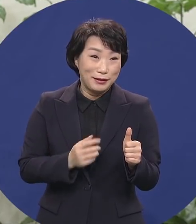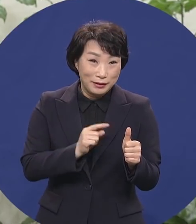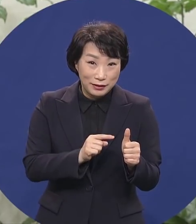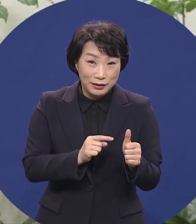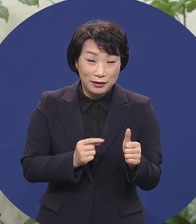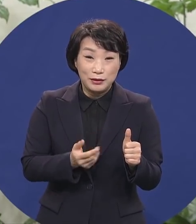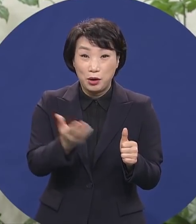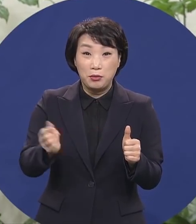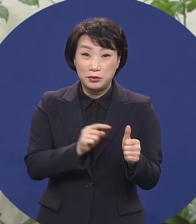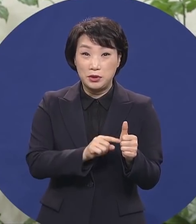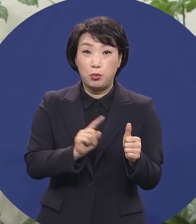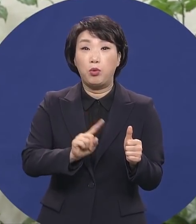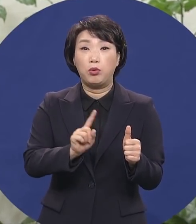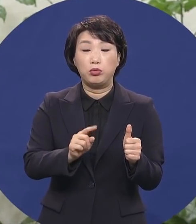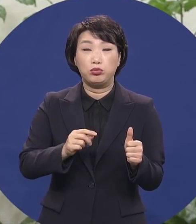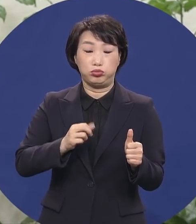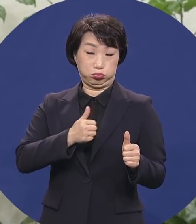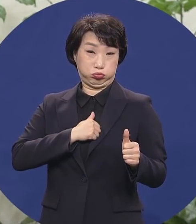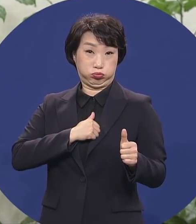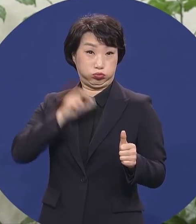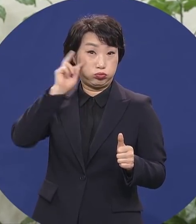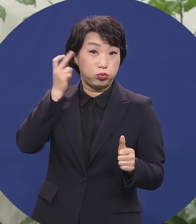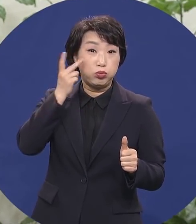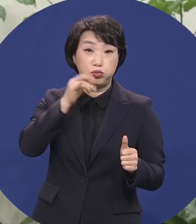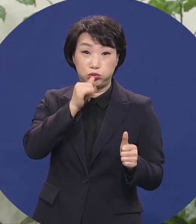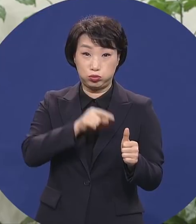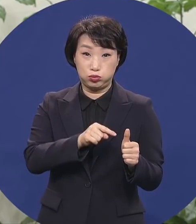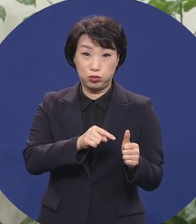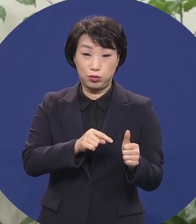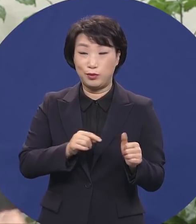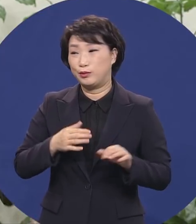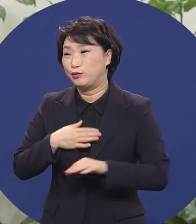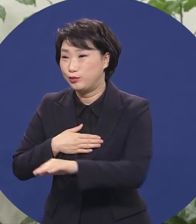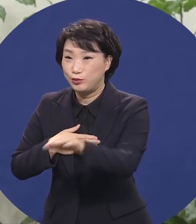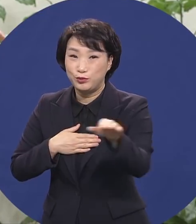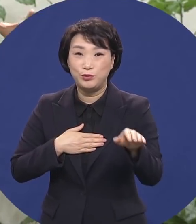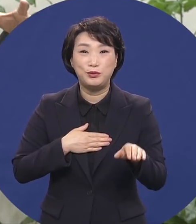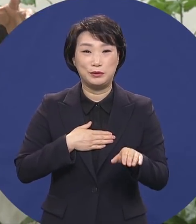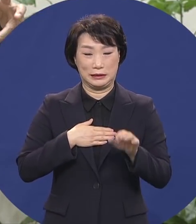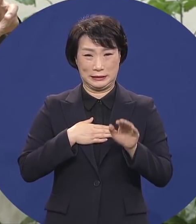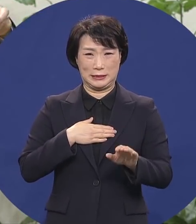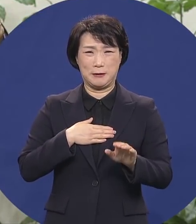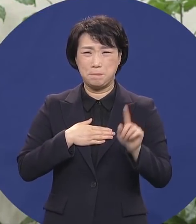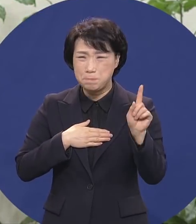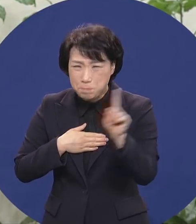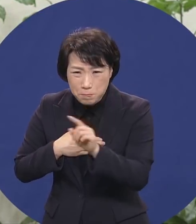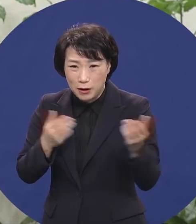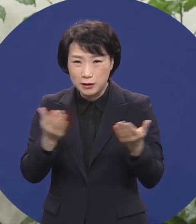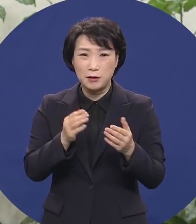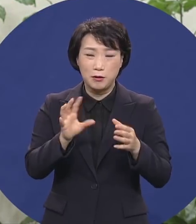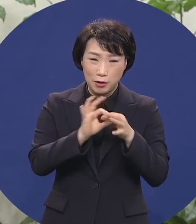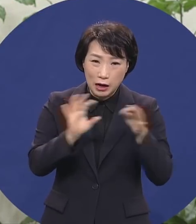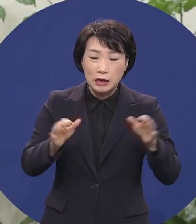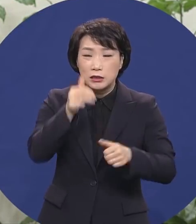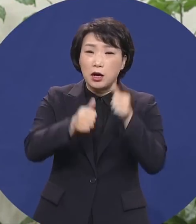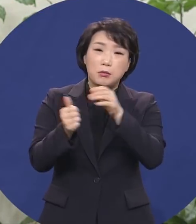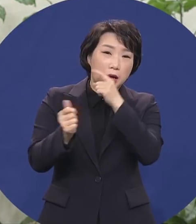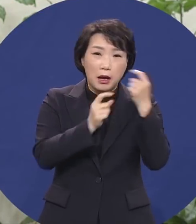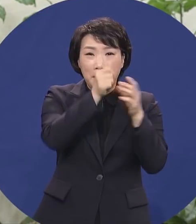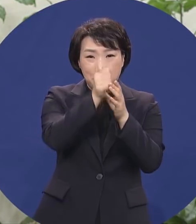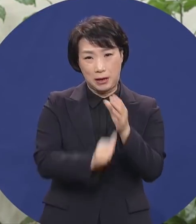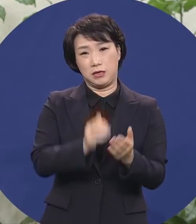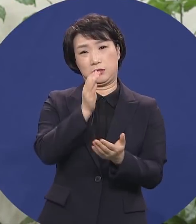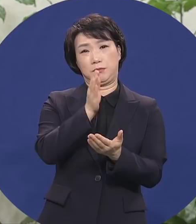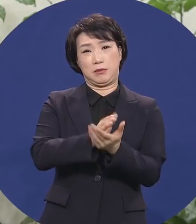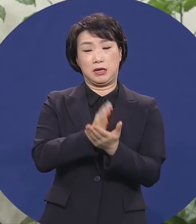근데 굉장한 것처럼 착각하거든. 굉장한 것처럼. 우리는 어떤 일이 있어도 시험 들지 않는